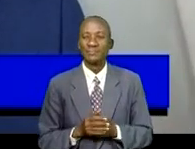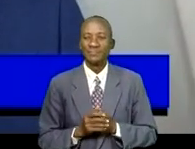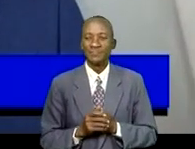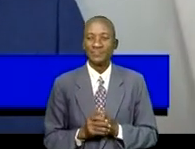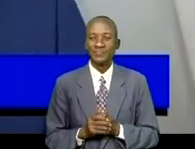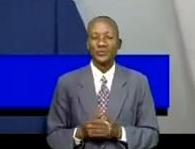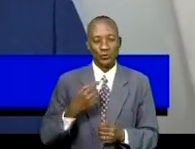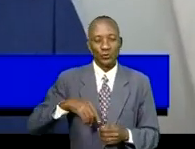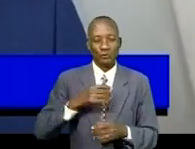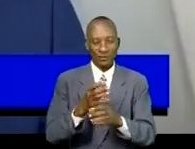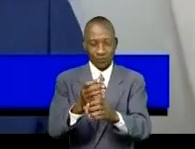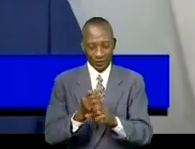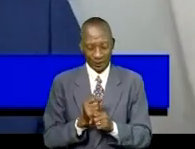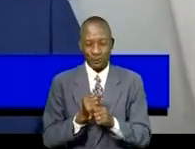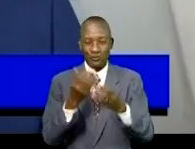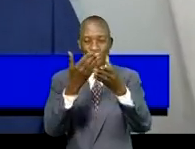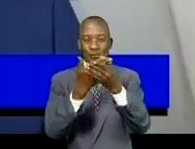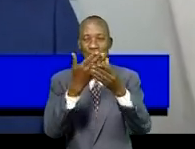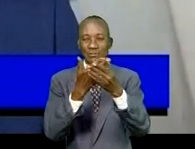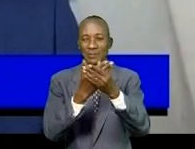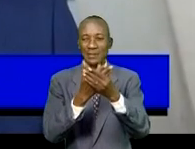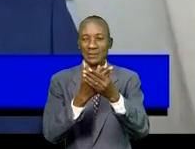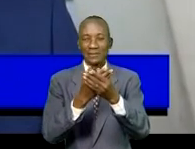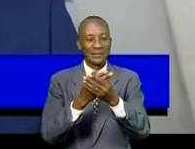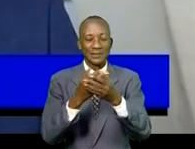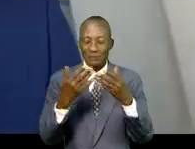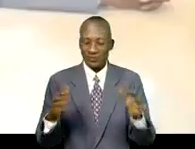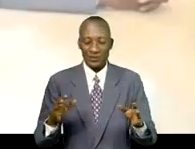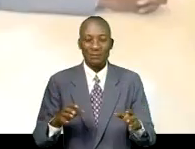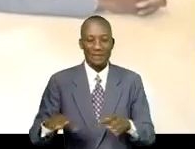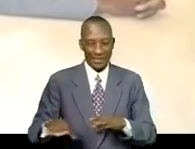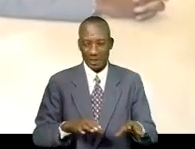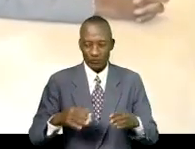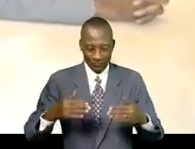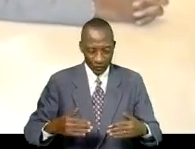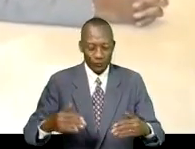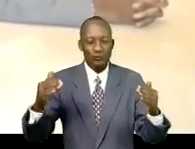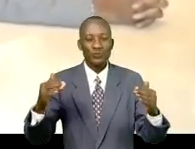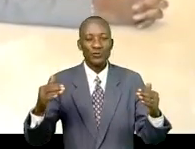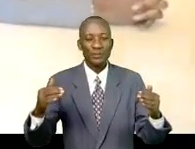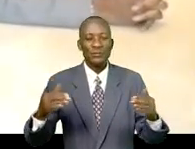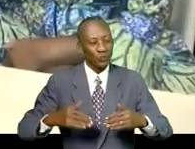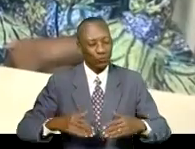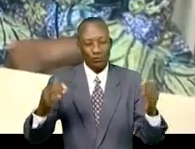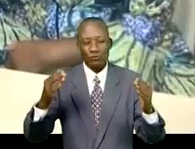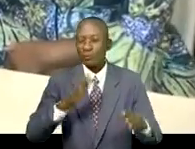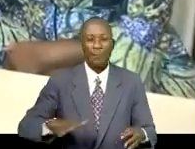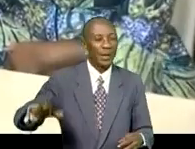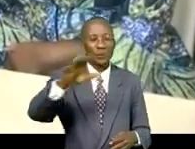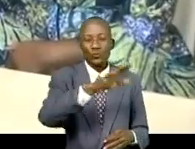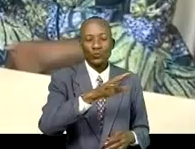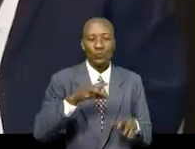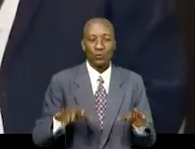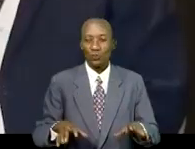reçu les titres et que cette action va se poursuivre. Cette opération va s'étendre sur toute l'étendue du pays où